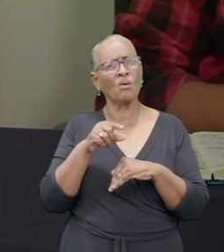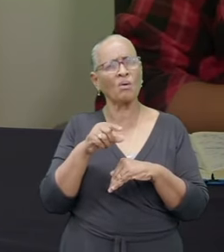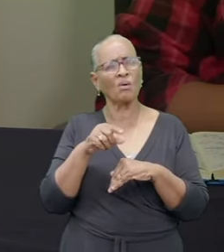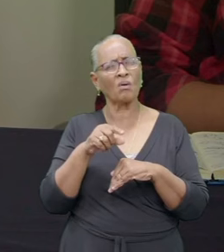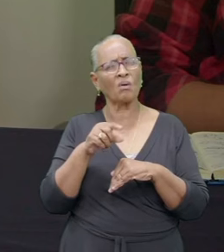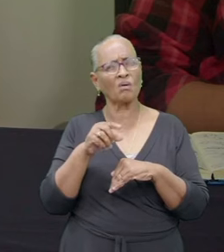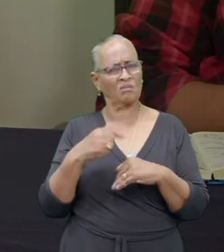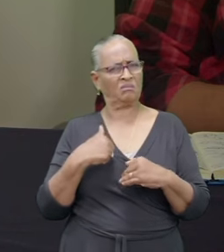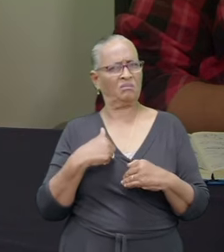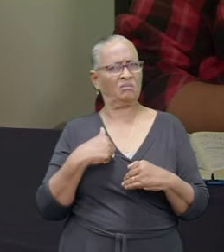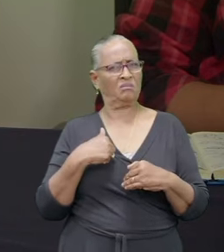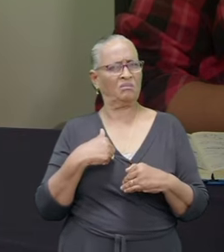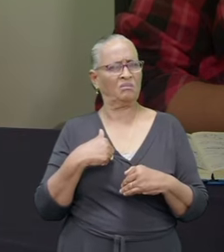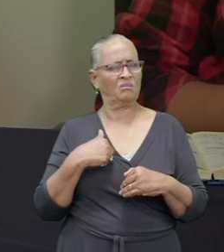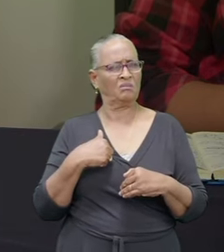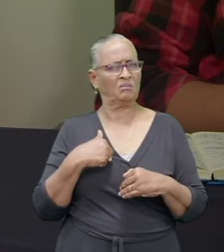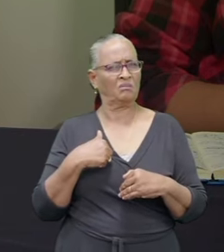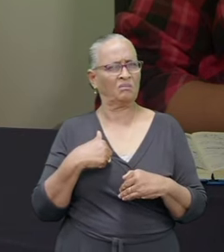Dat is het voor nu.